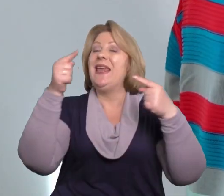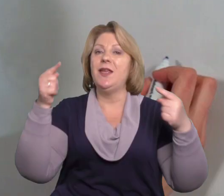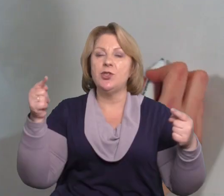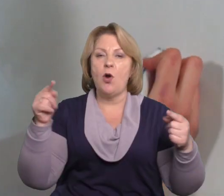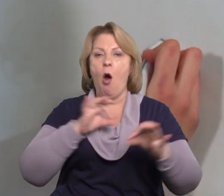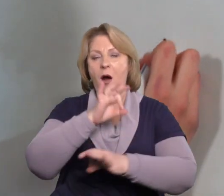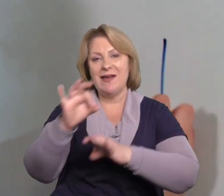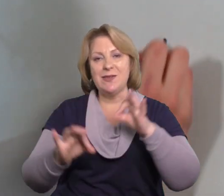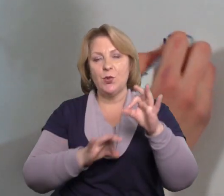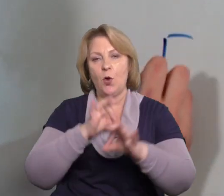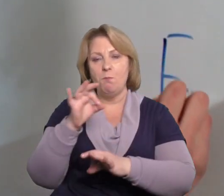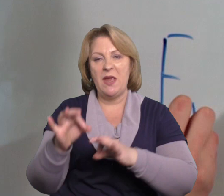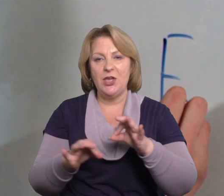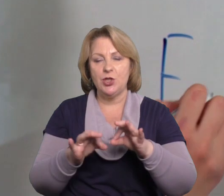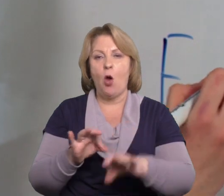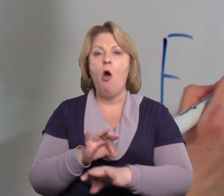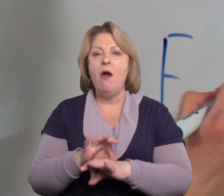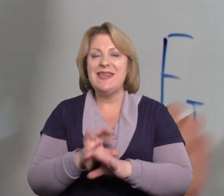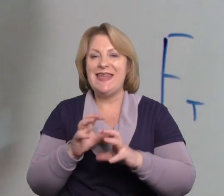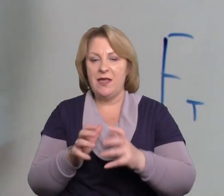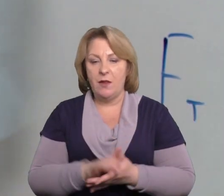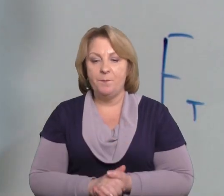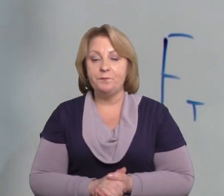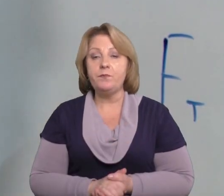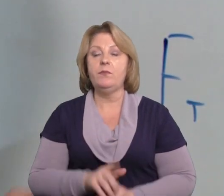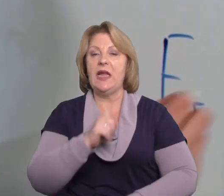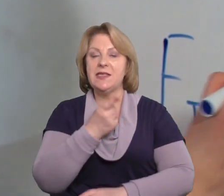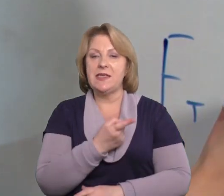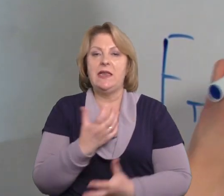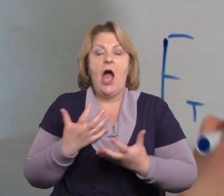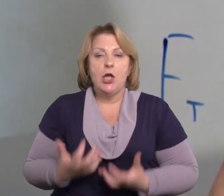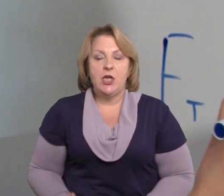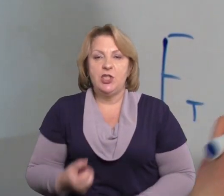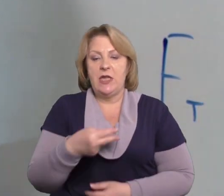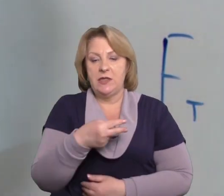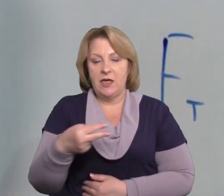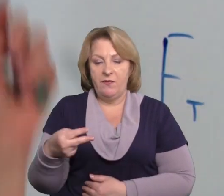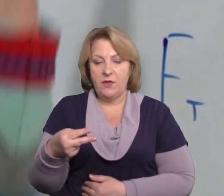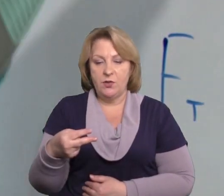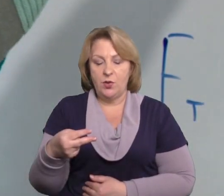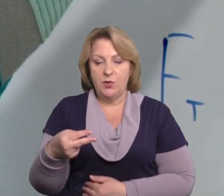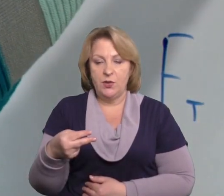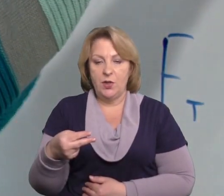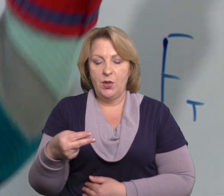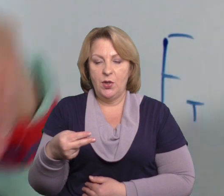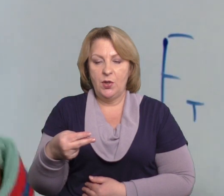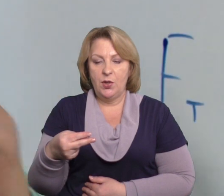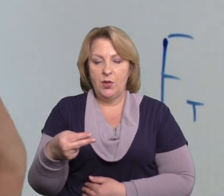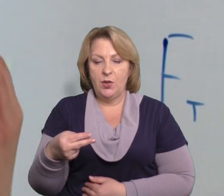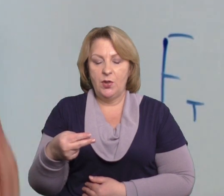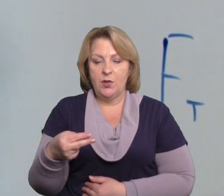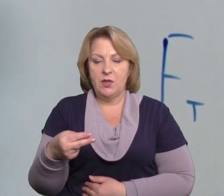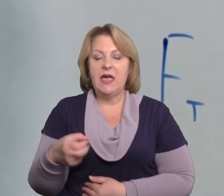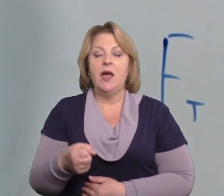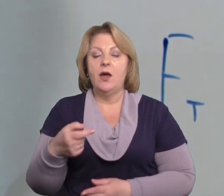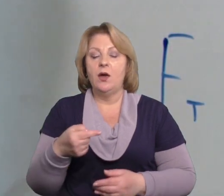Отже, сила тяжіння в такому випадку буде дорівнювати G. Замість однієї маси я візьму